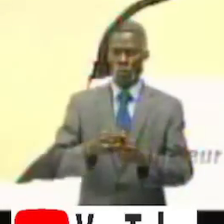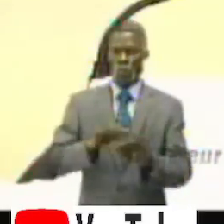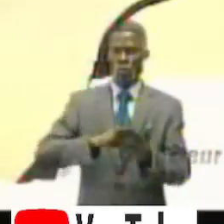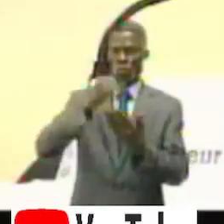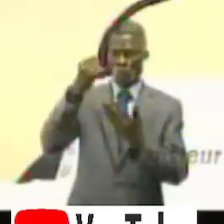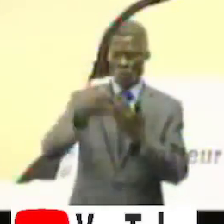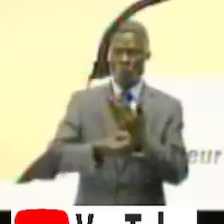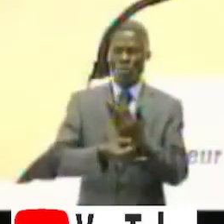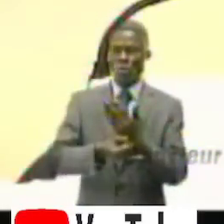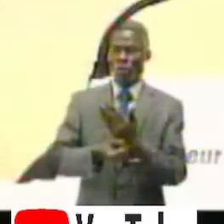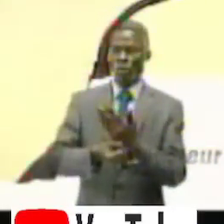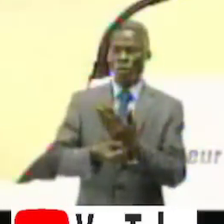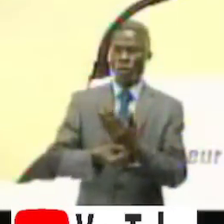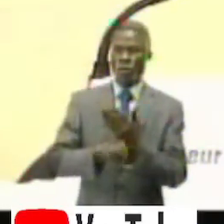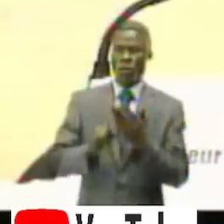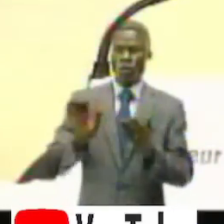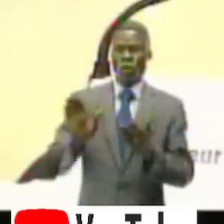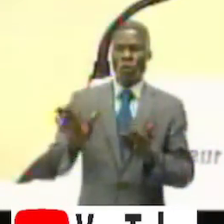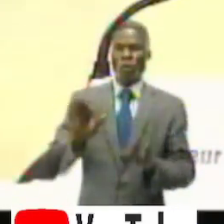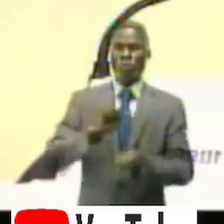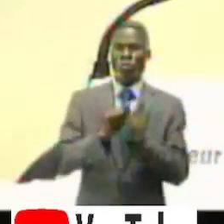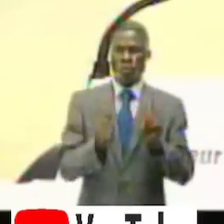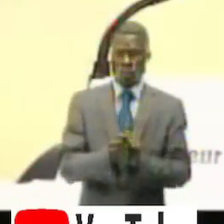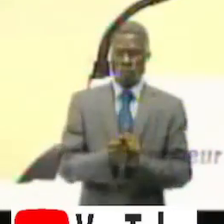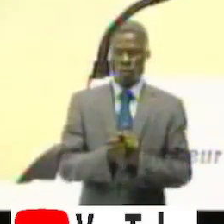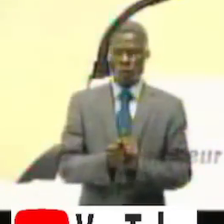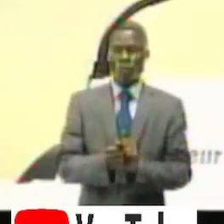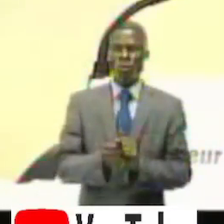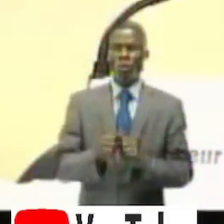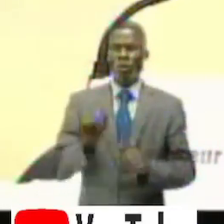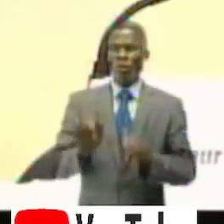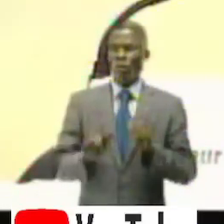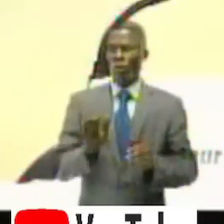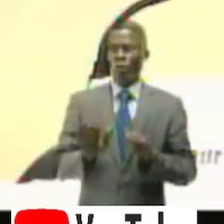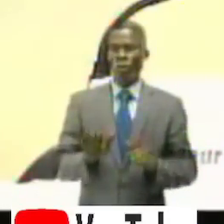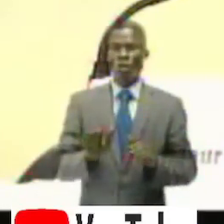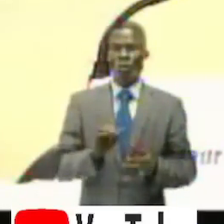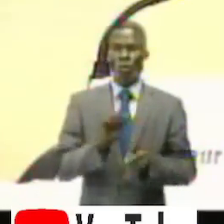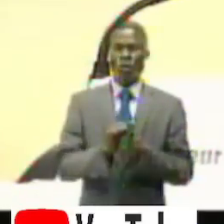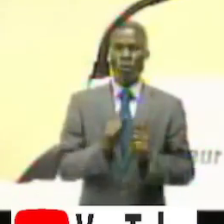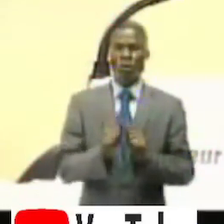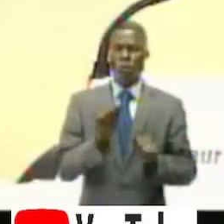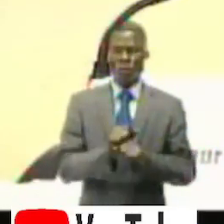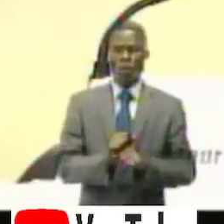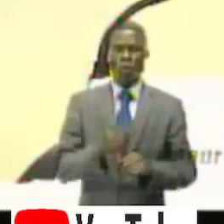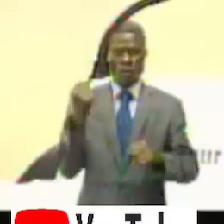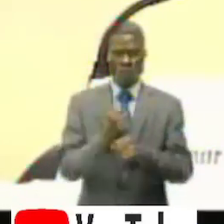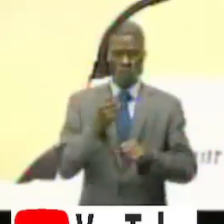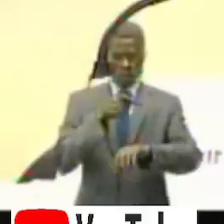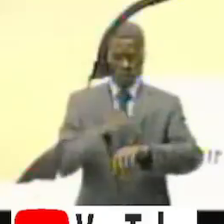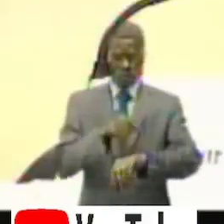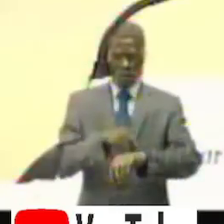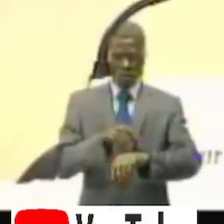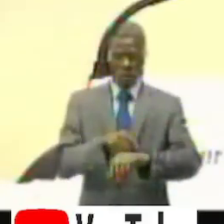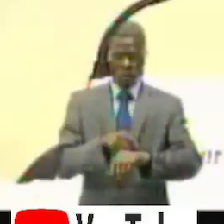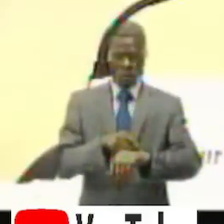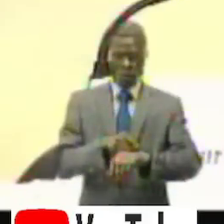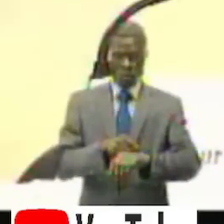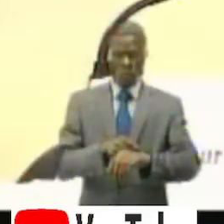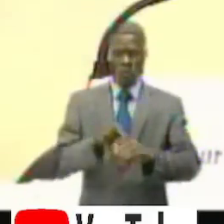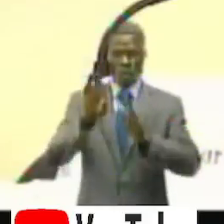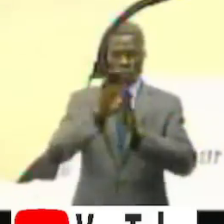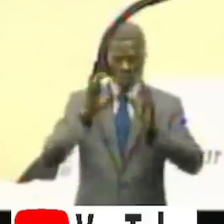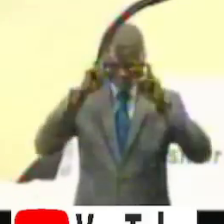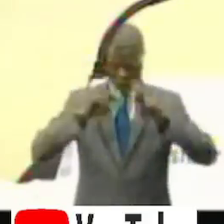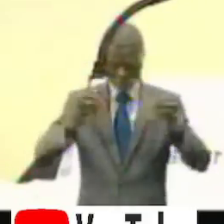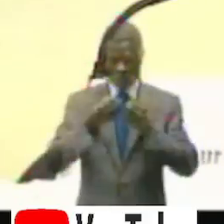de développement pour nos populations dans les conditions de vie précaires contraste avec l'accroissement des